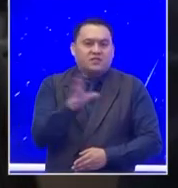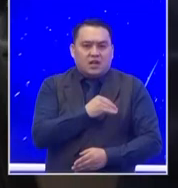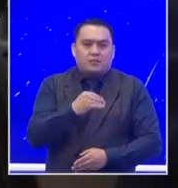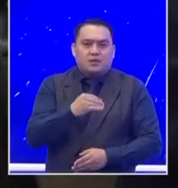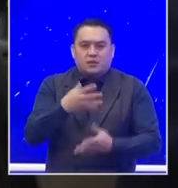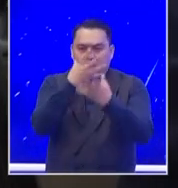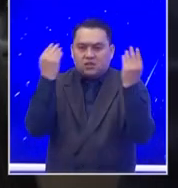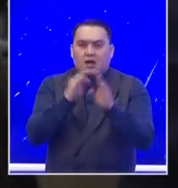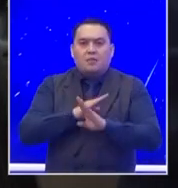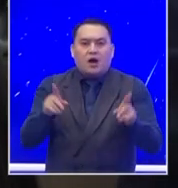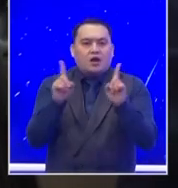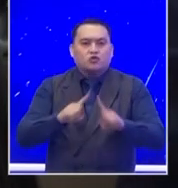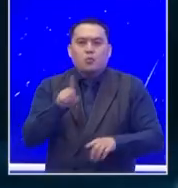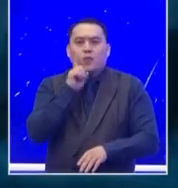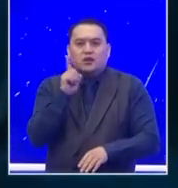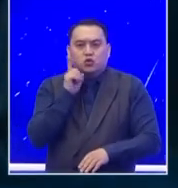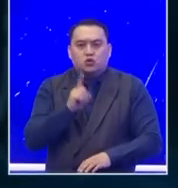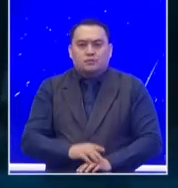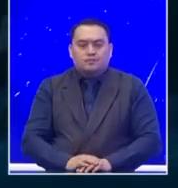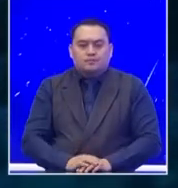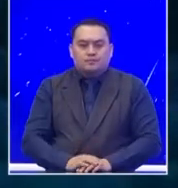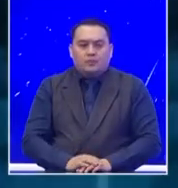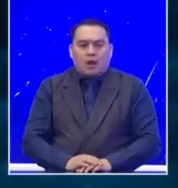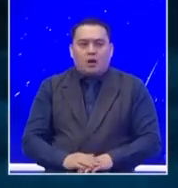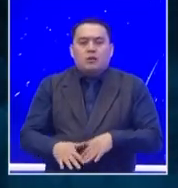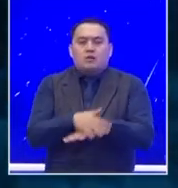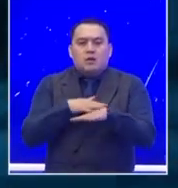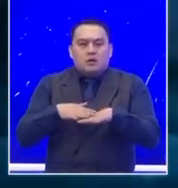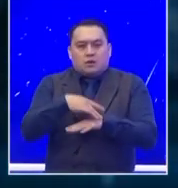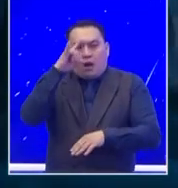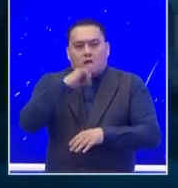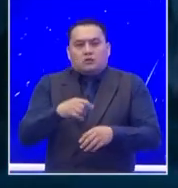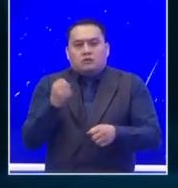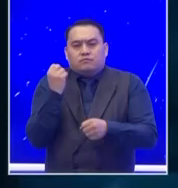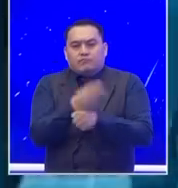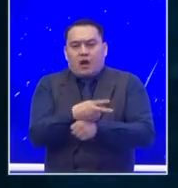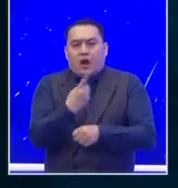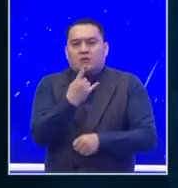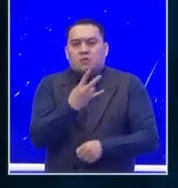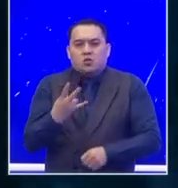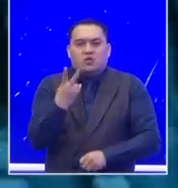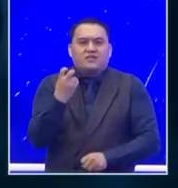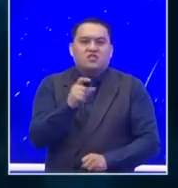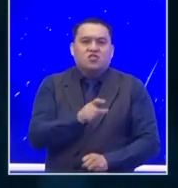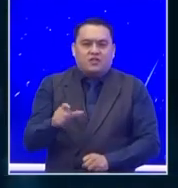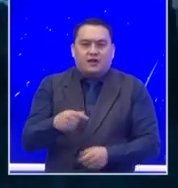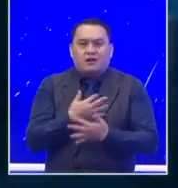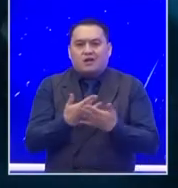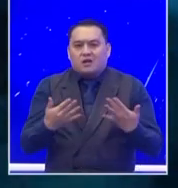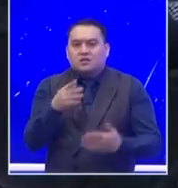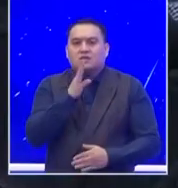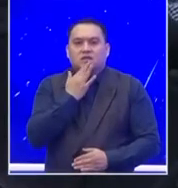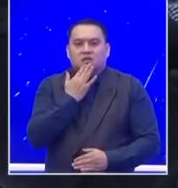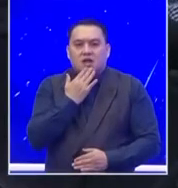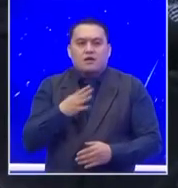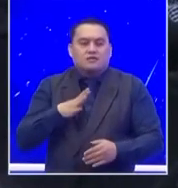это не надо забывать. Особенно молодежи. В годы массовых репрессий в Казахстан был переселен 1 200 000 человек разных национальностей.